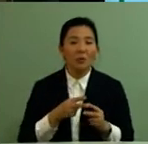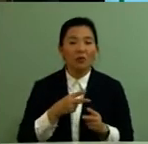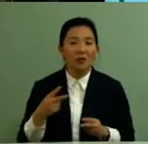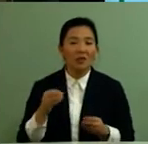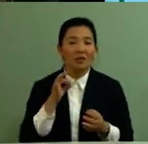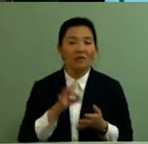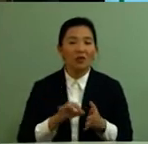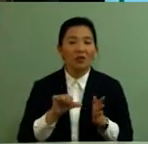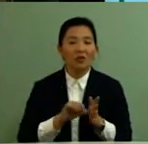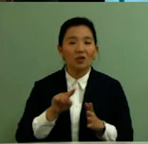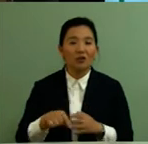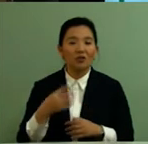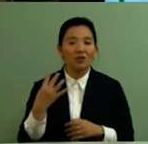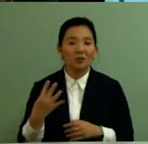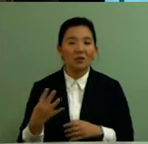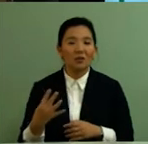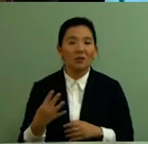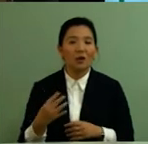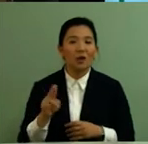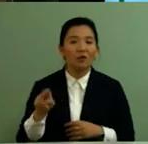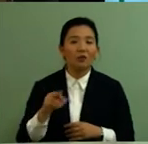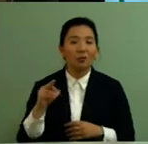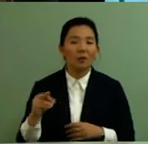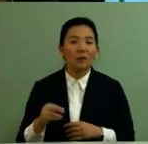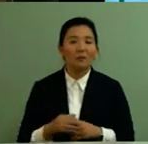ответ 6,4 джуля.